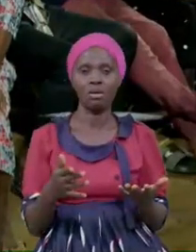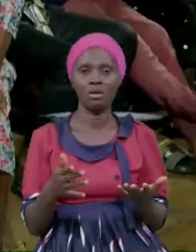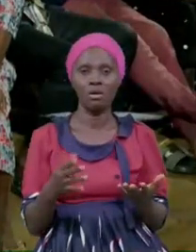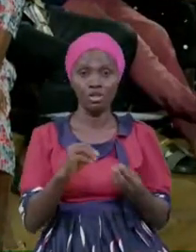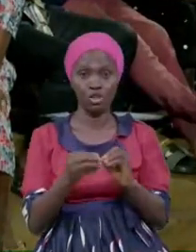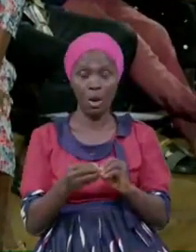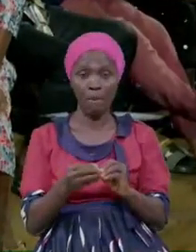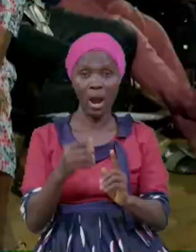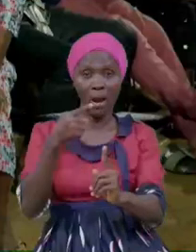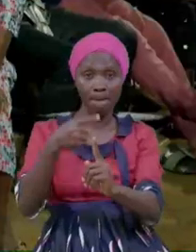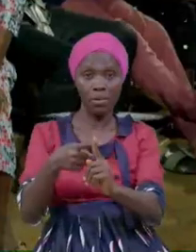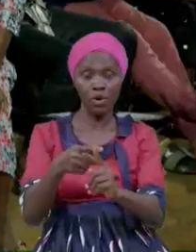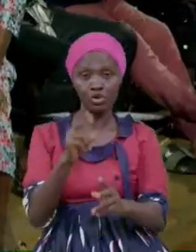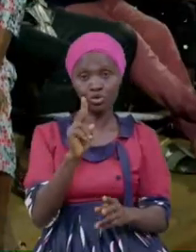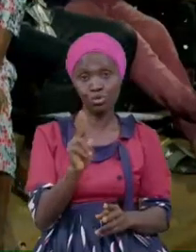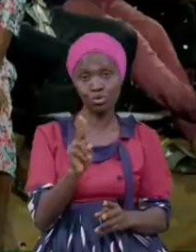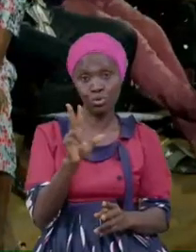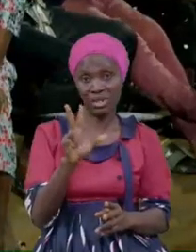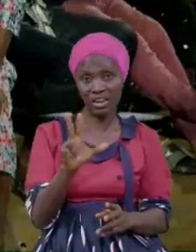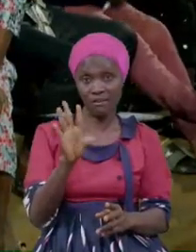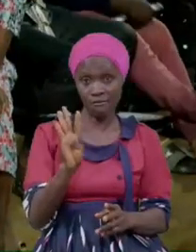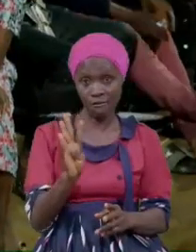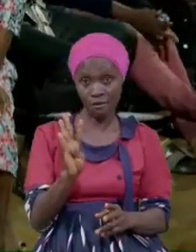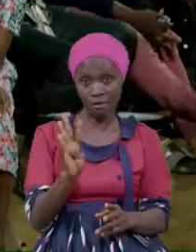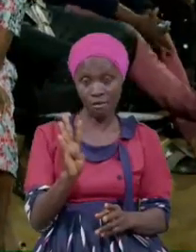À plus 234